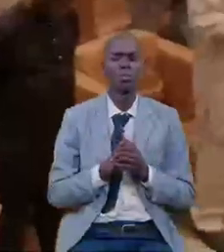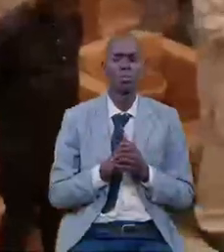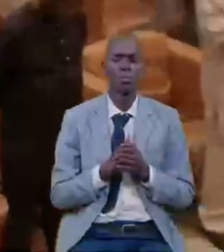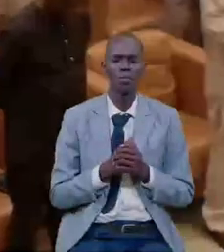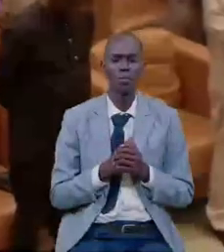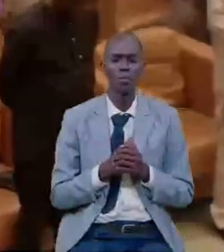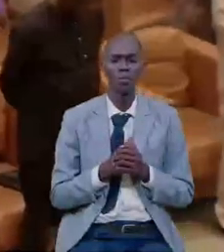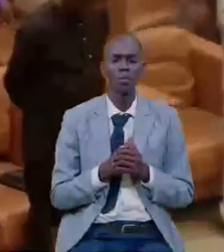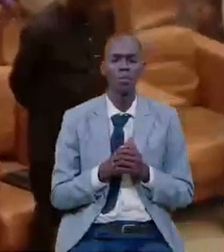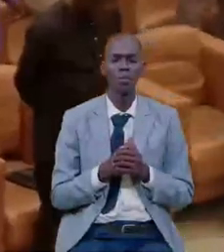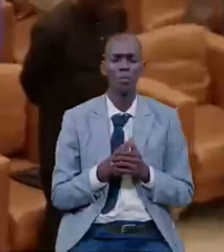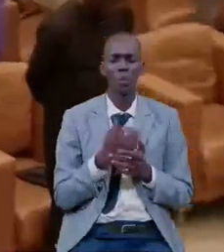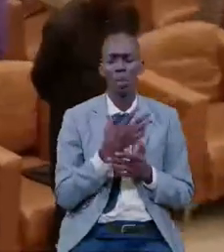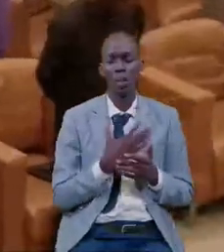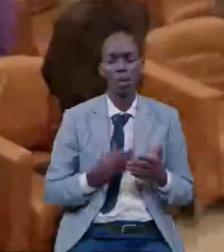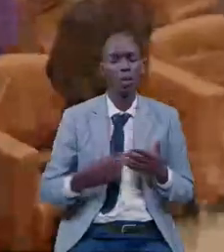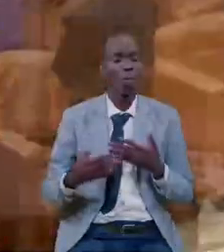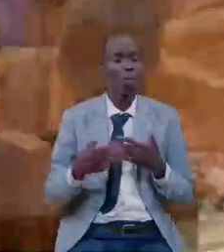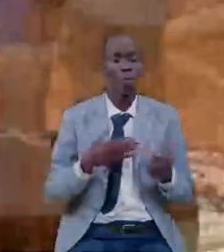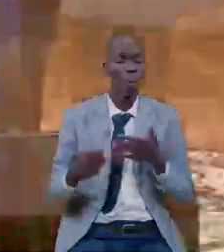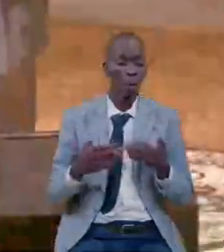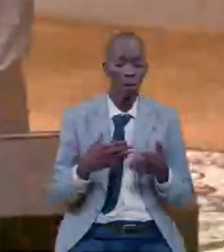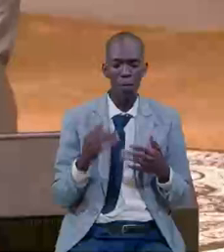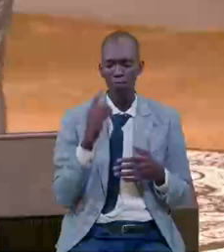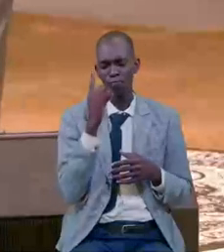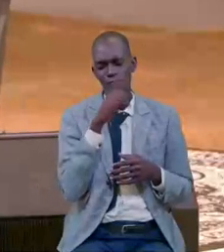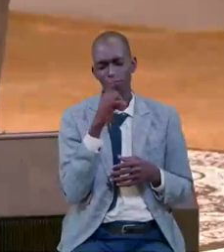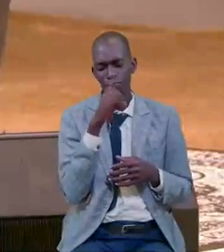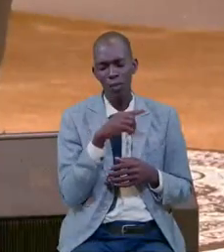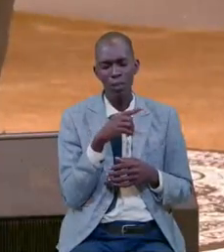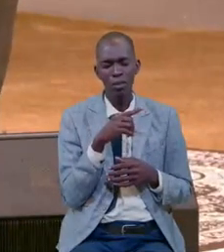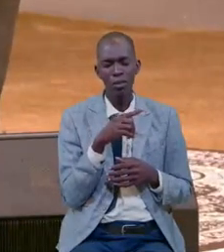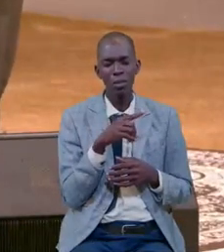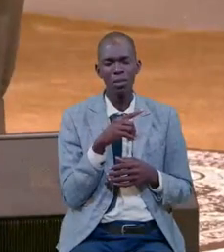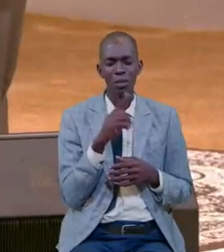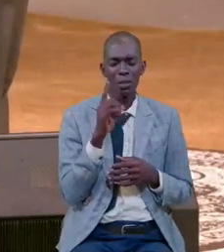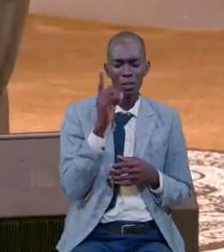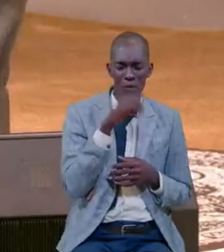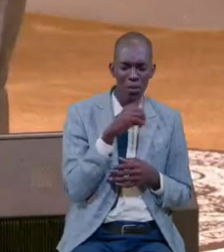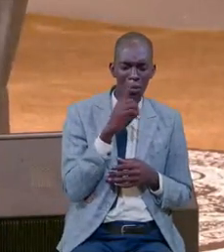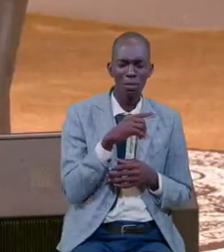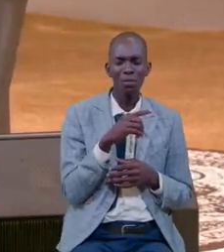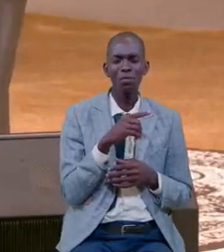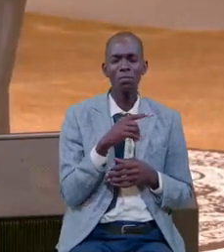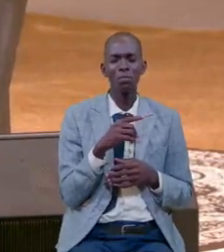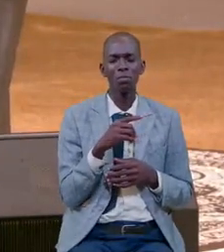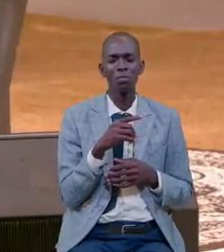Jésus-Christ. Et quelle que soit la foi fausse, la